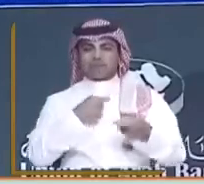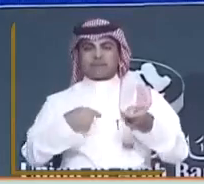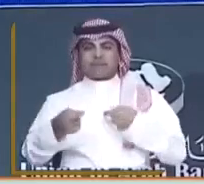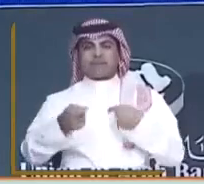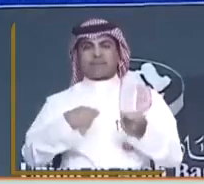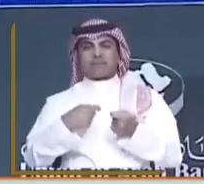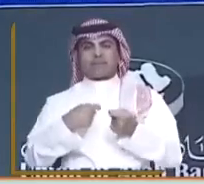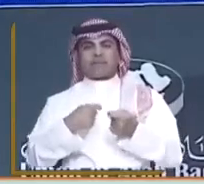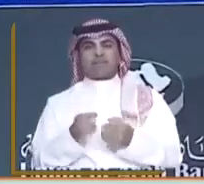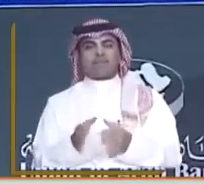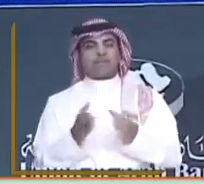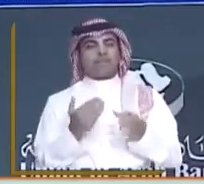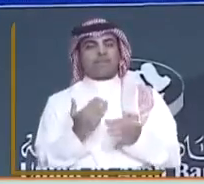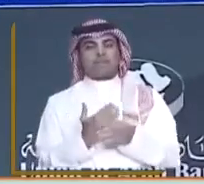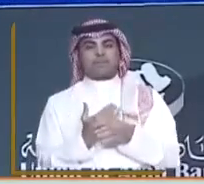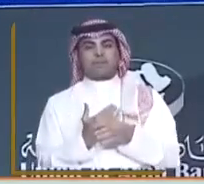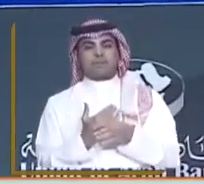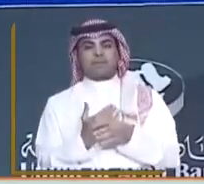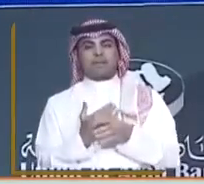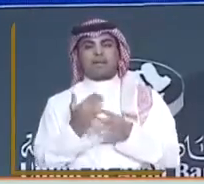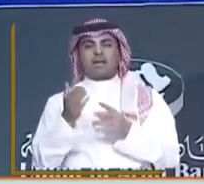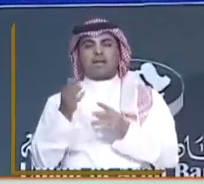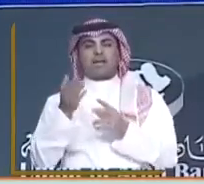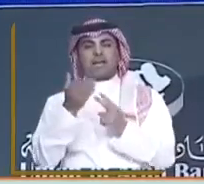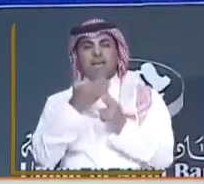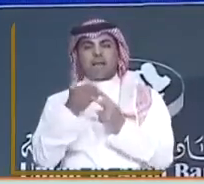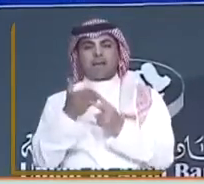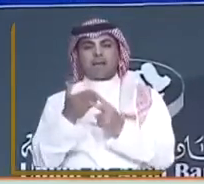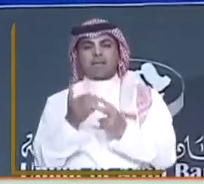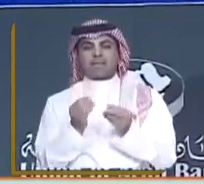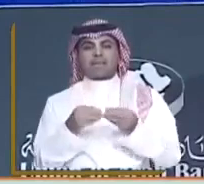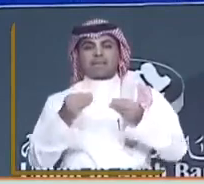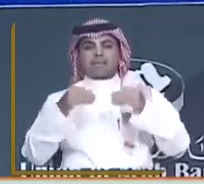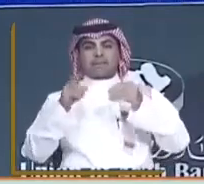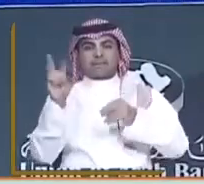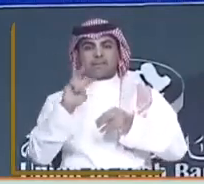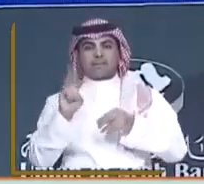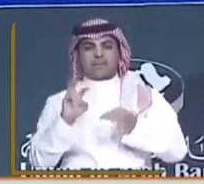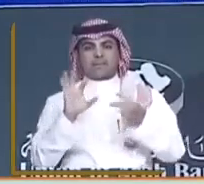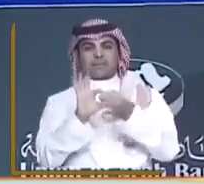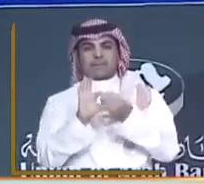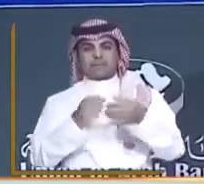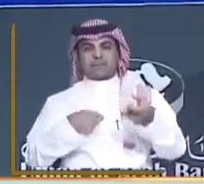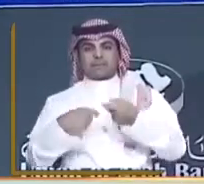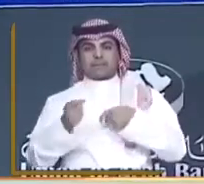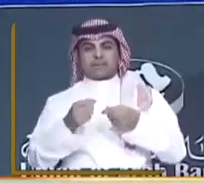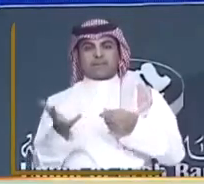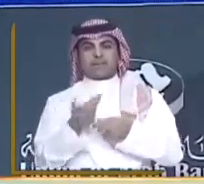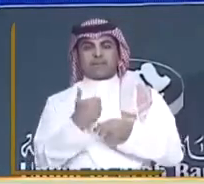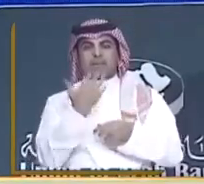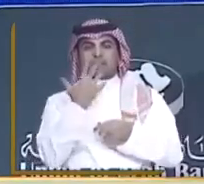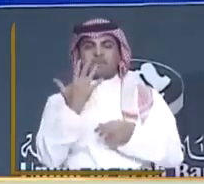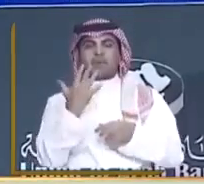المنشود وذلك من خلال زياده شركات التقنيات الماليه الى